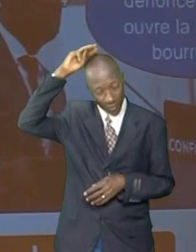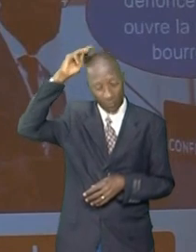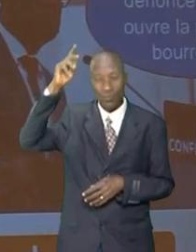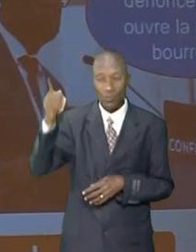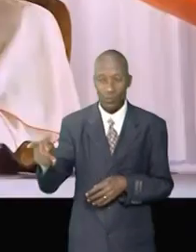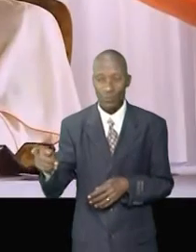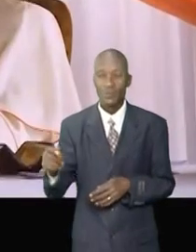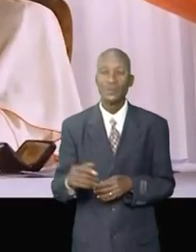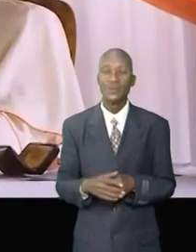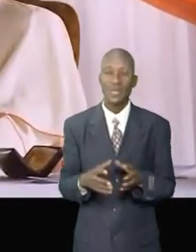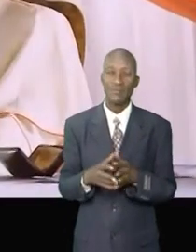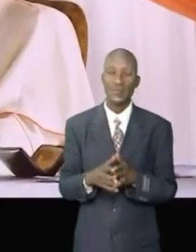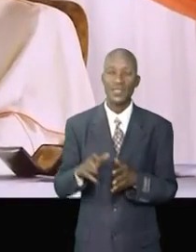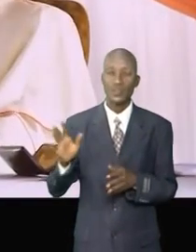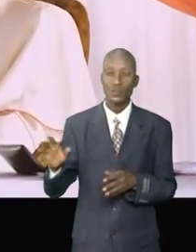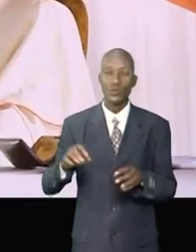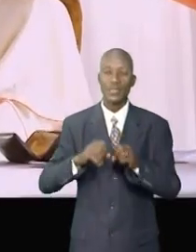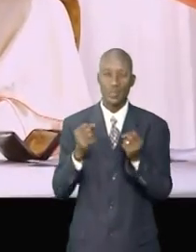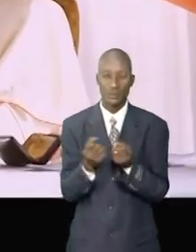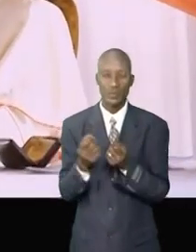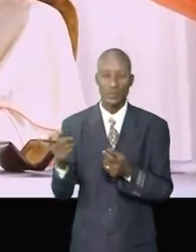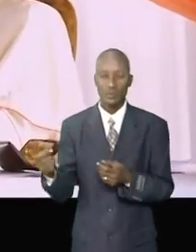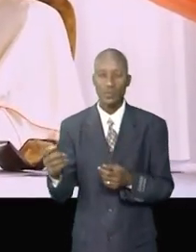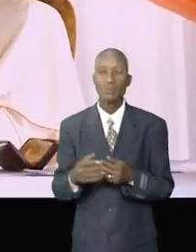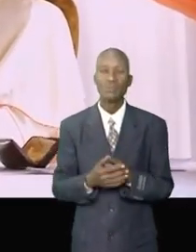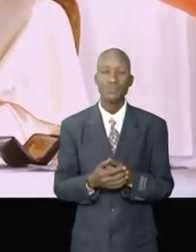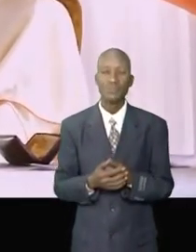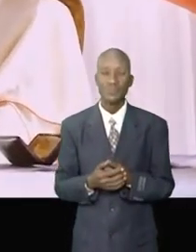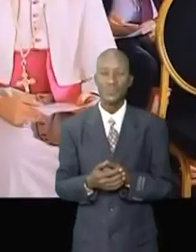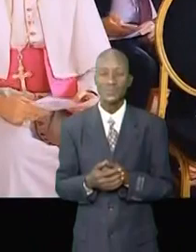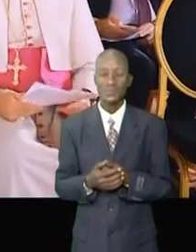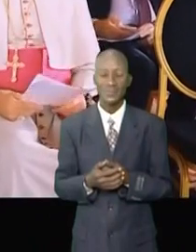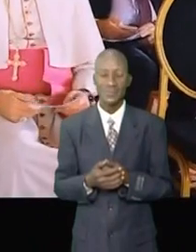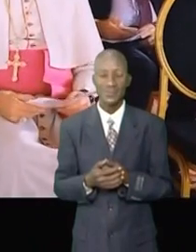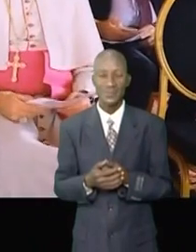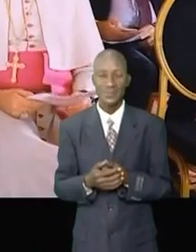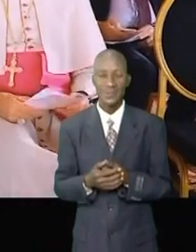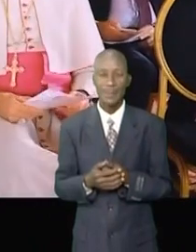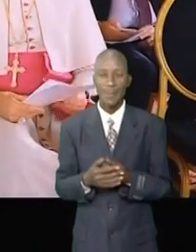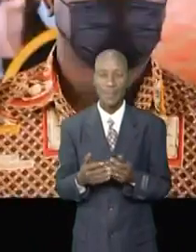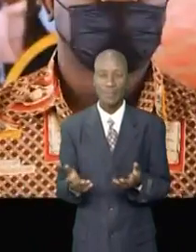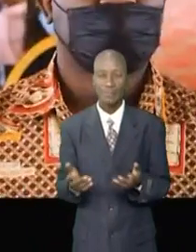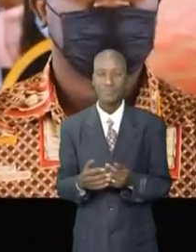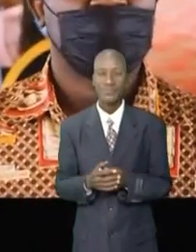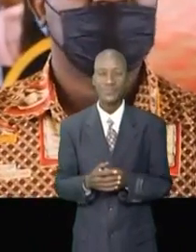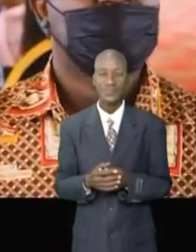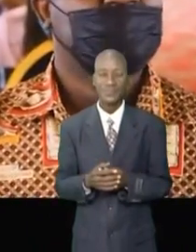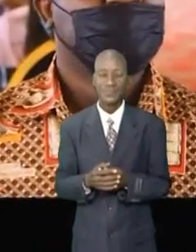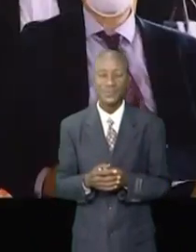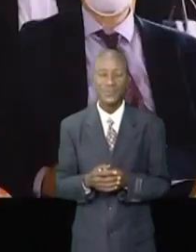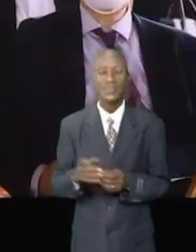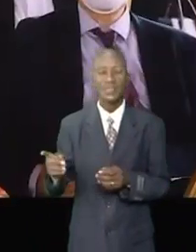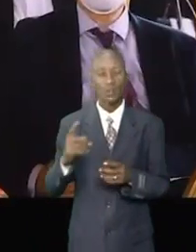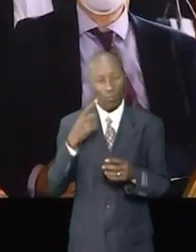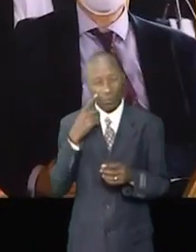cadre de la promotion de la justice, la démocratie et la concorde nationale. Pour le comité laïque de coordination, c'est une